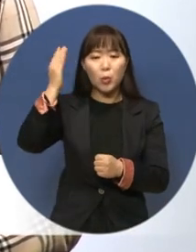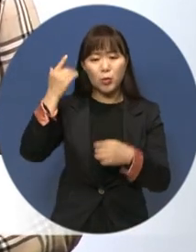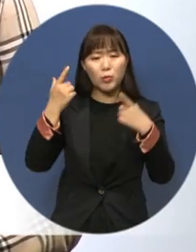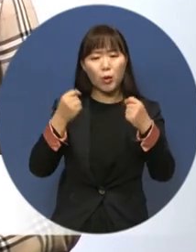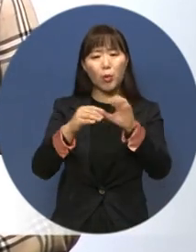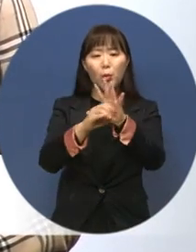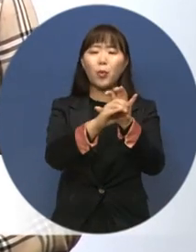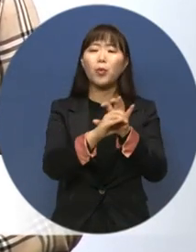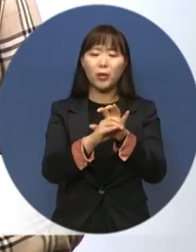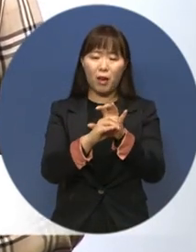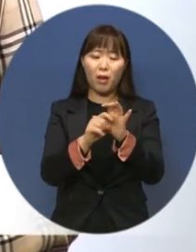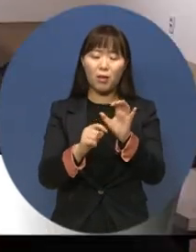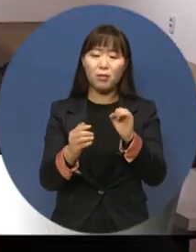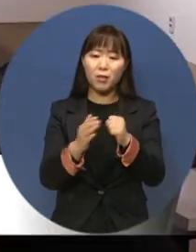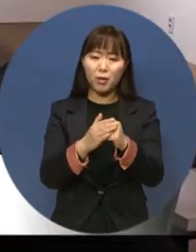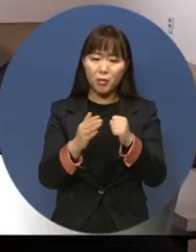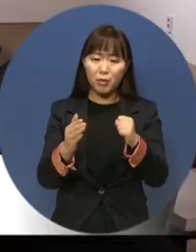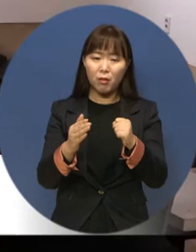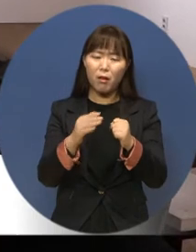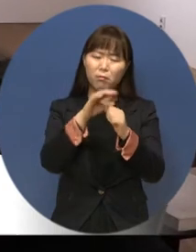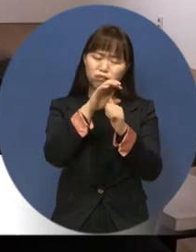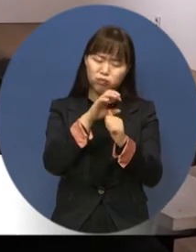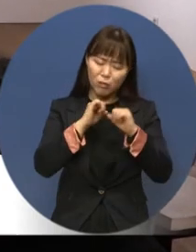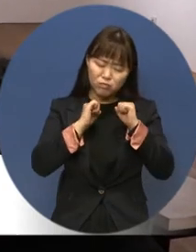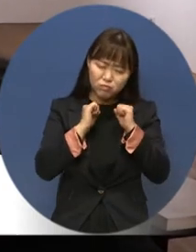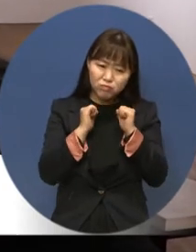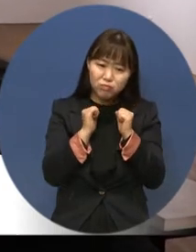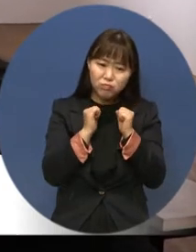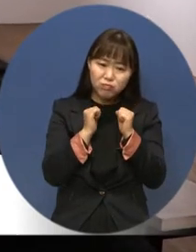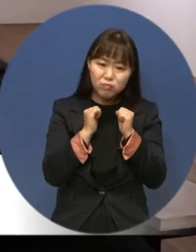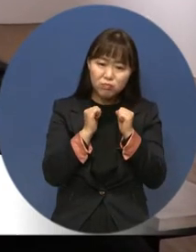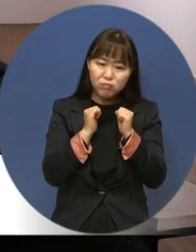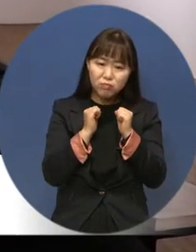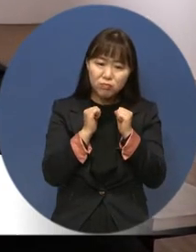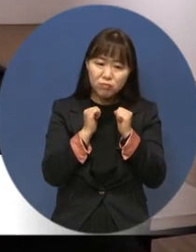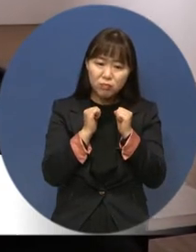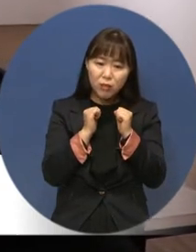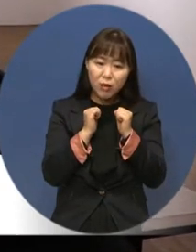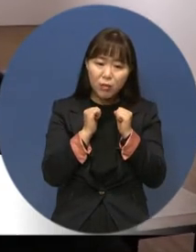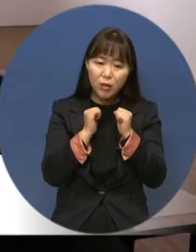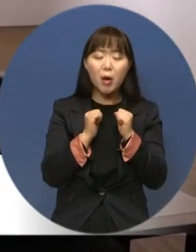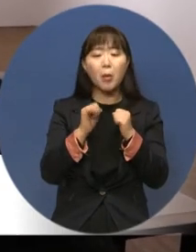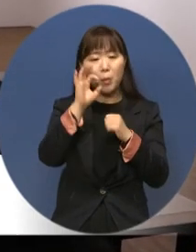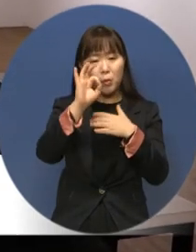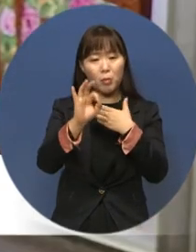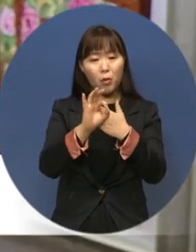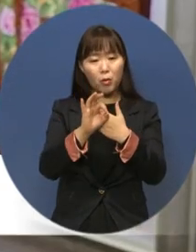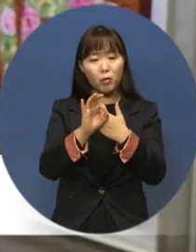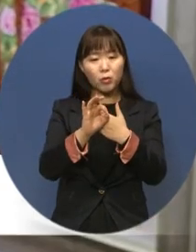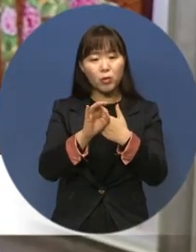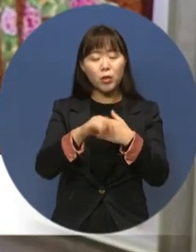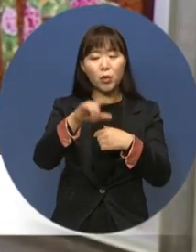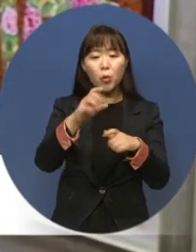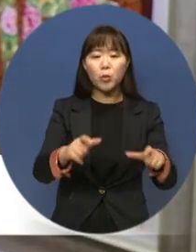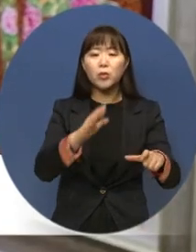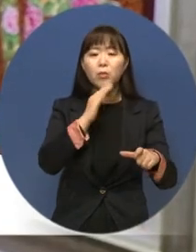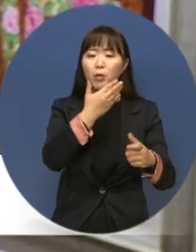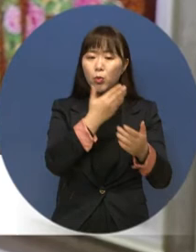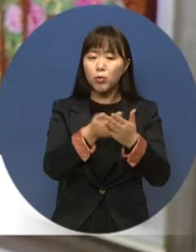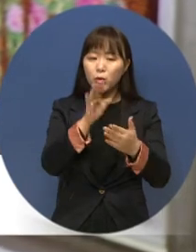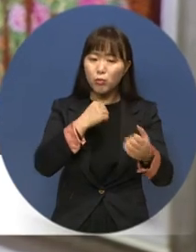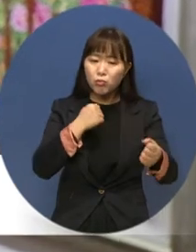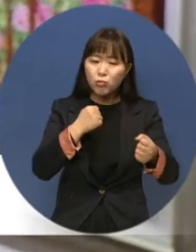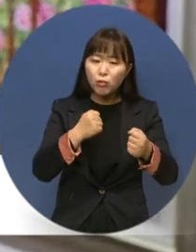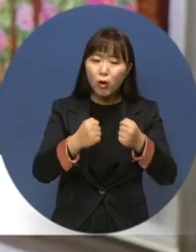이제 코로나 때문에 이제 갇혀 있고 움츠려 있다 보면은 내가 있는 이 공간이 굉장히 소중한데도 불구하고 너무